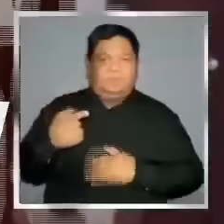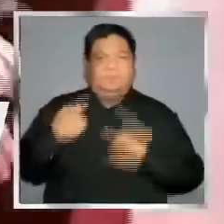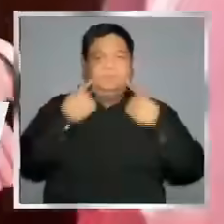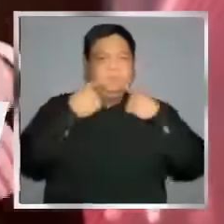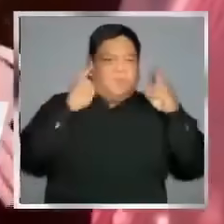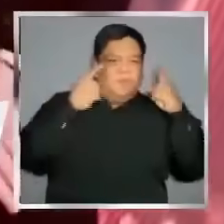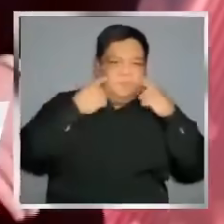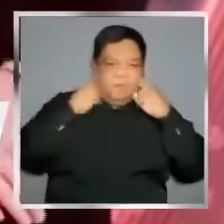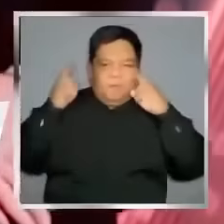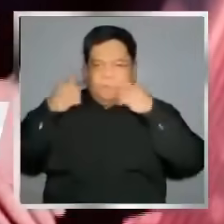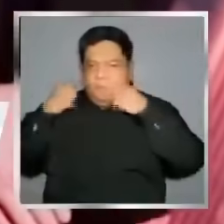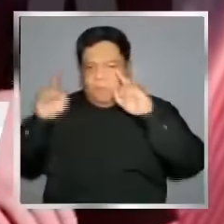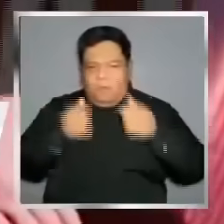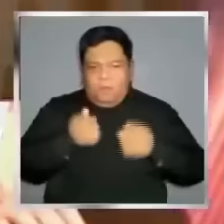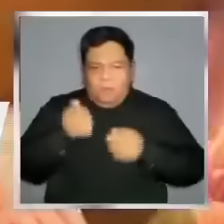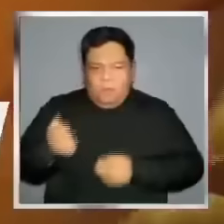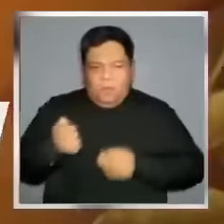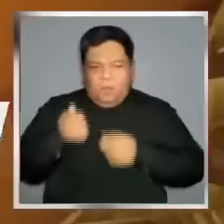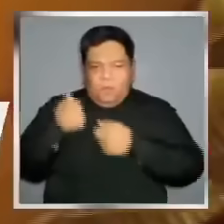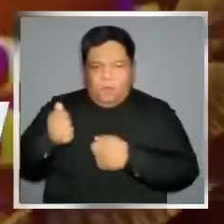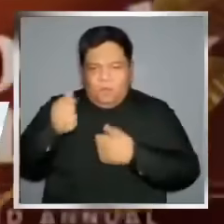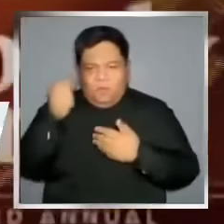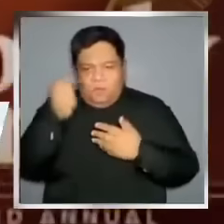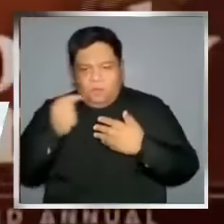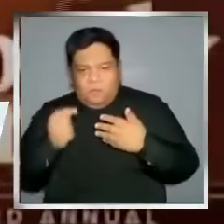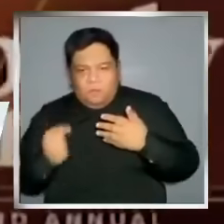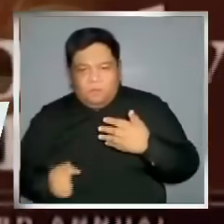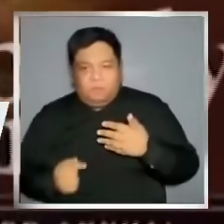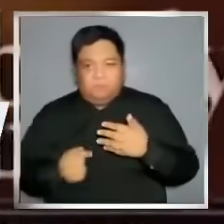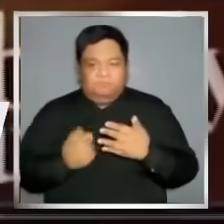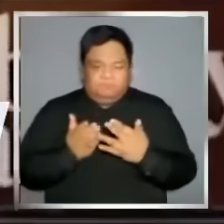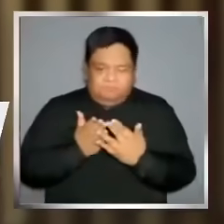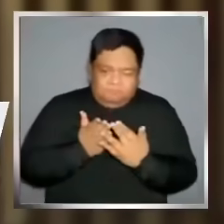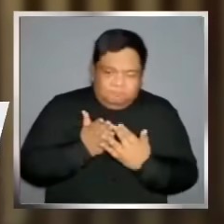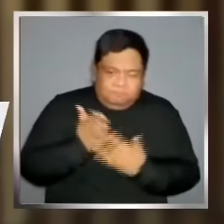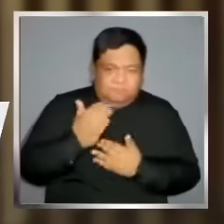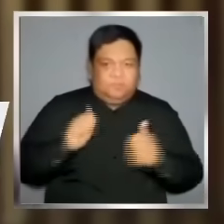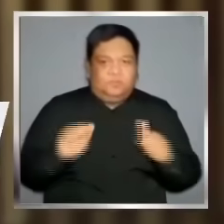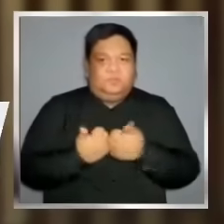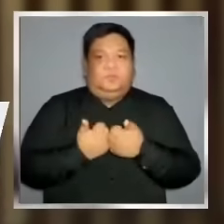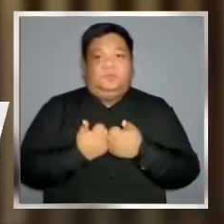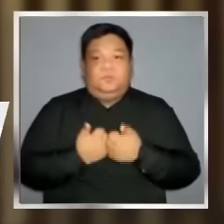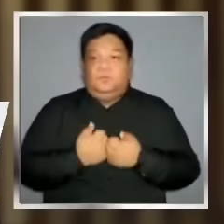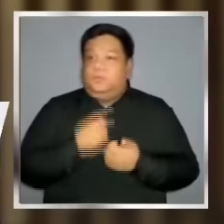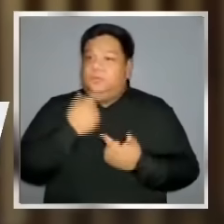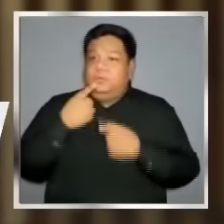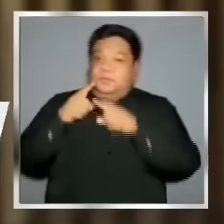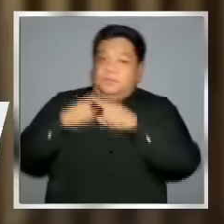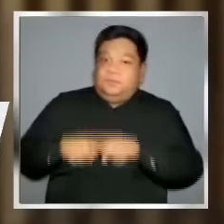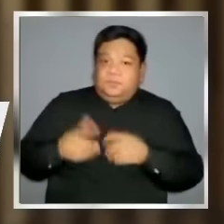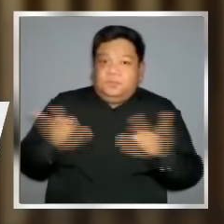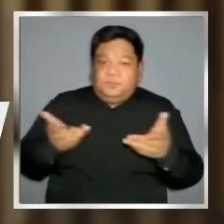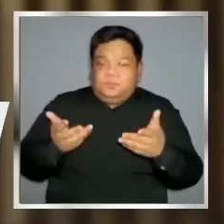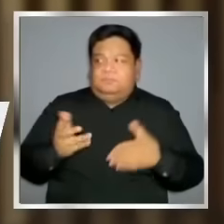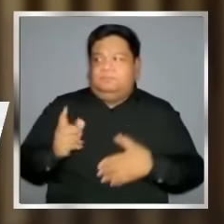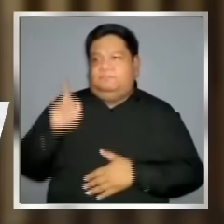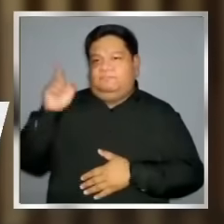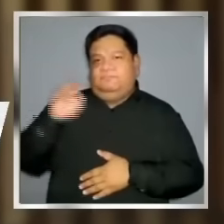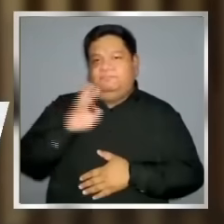at naitawid din sa iba't ibang hamon. At ang kanyang laging sandigan, stand for truth.